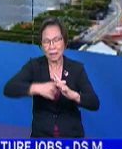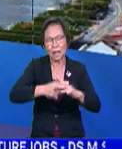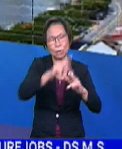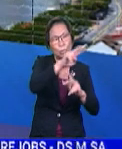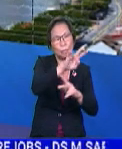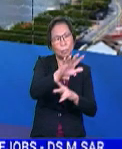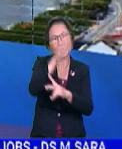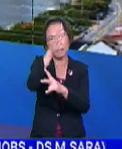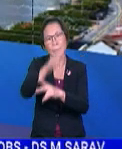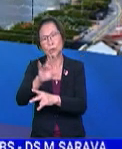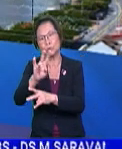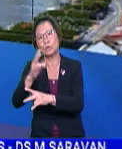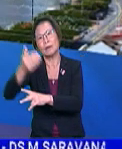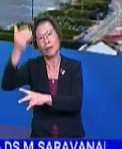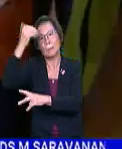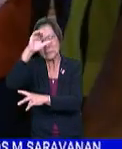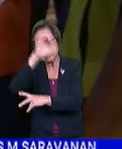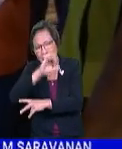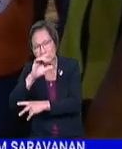Julai lepas.